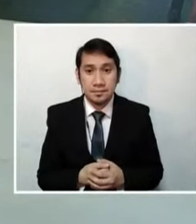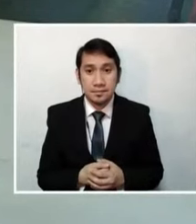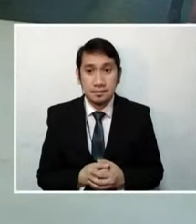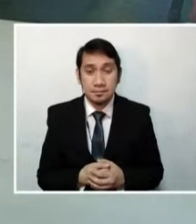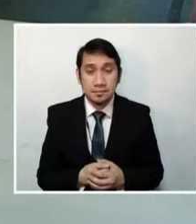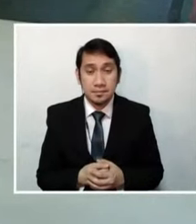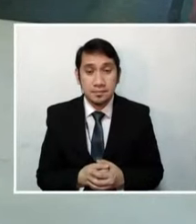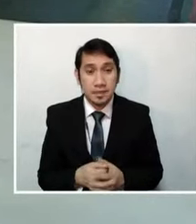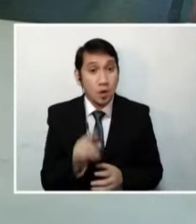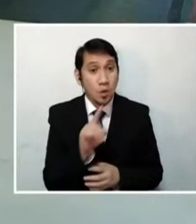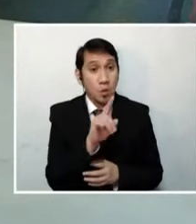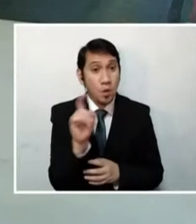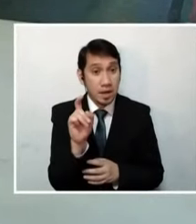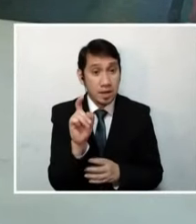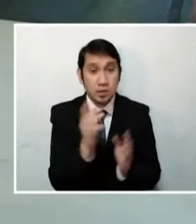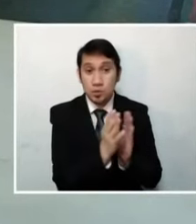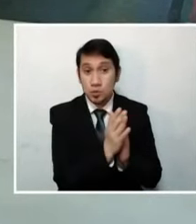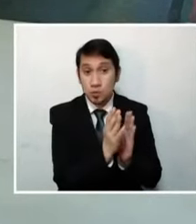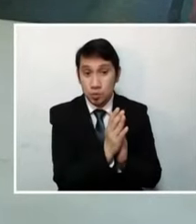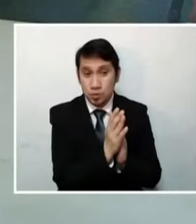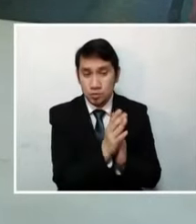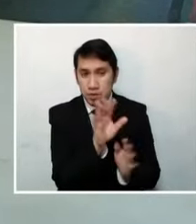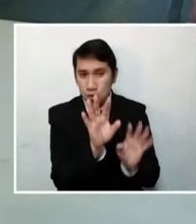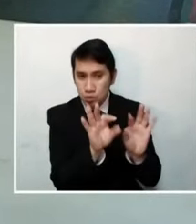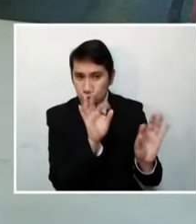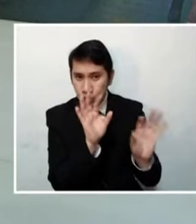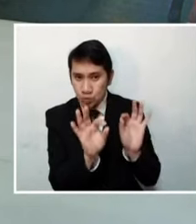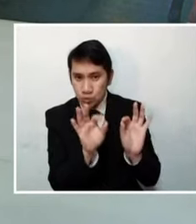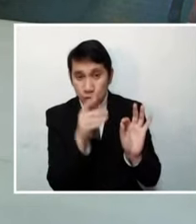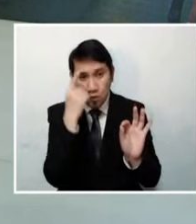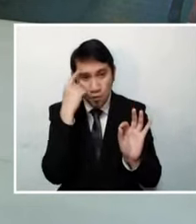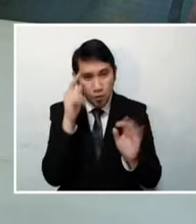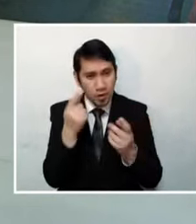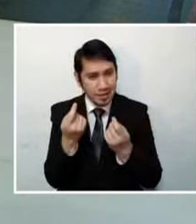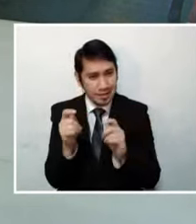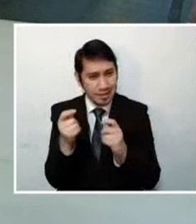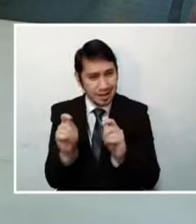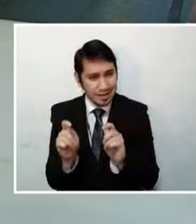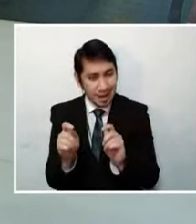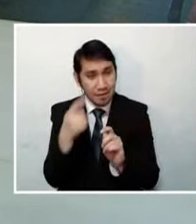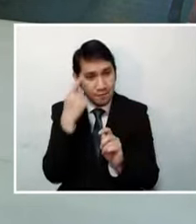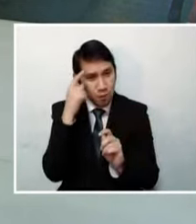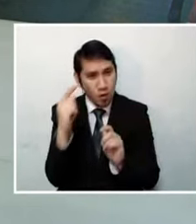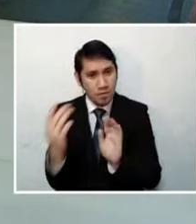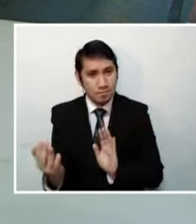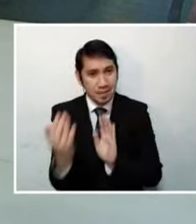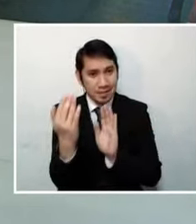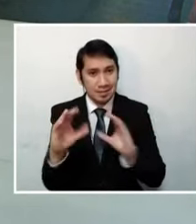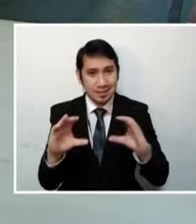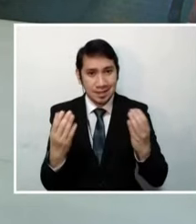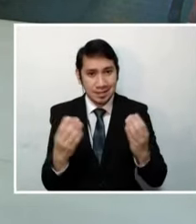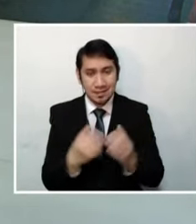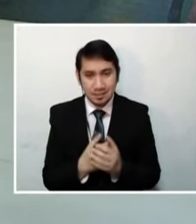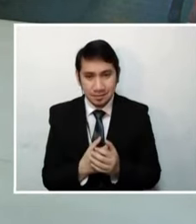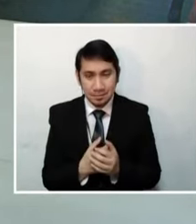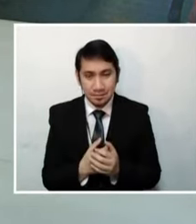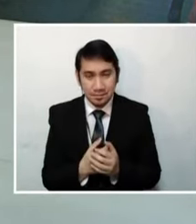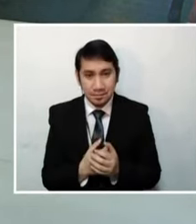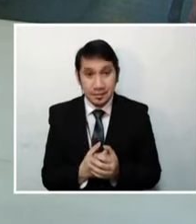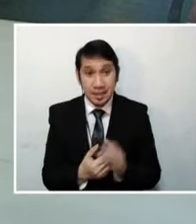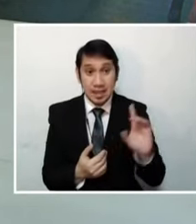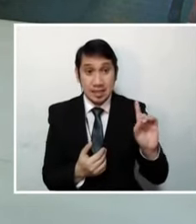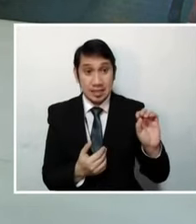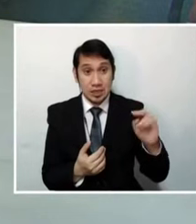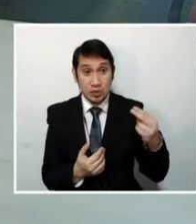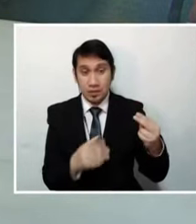Mahigit 100 eskwelahan ang napili para sa pilot testing ng face-to-face classes. Ihaharap ng DOH